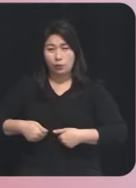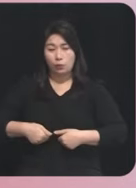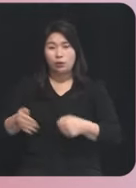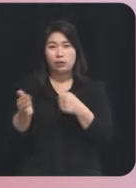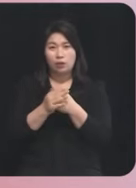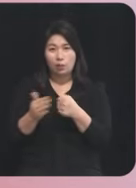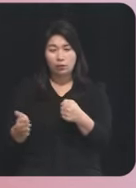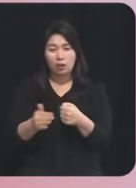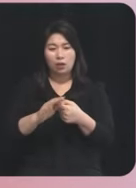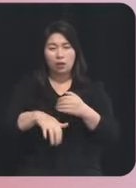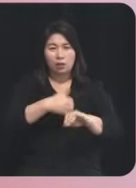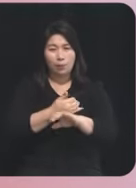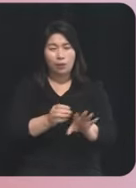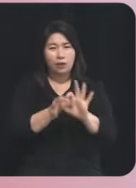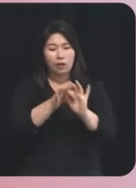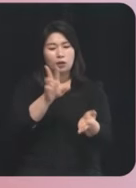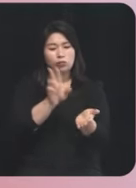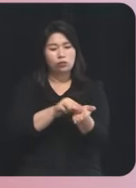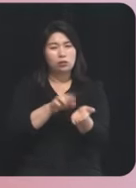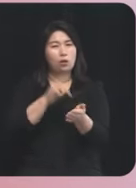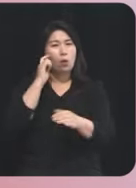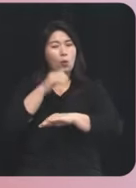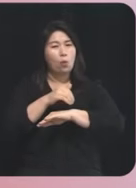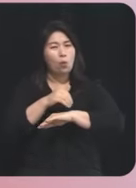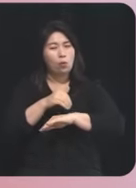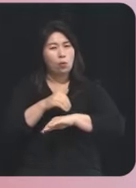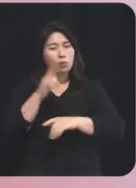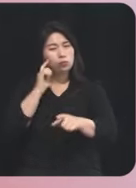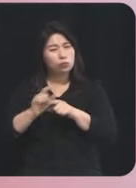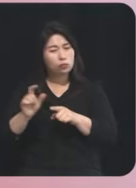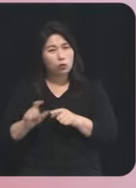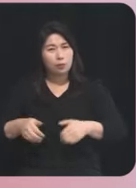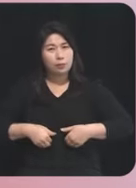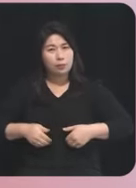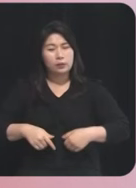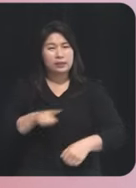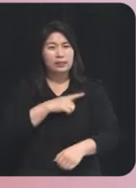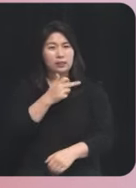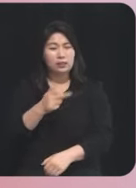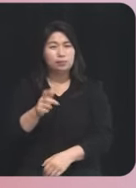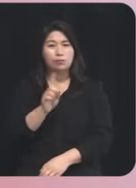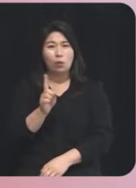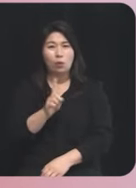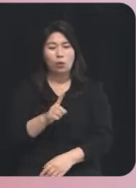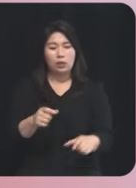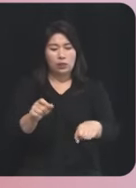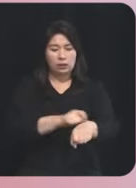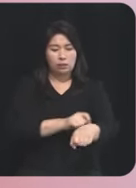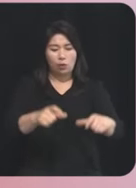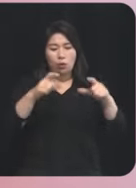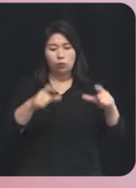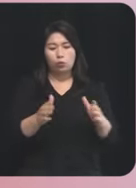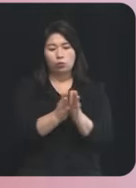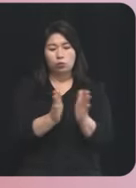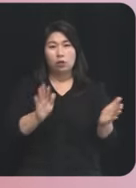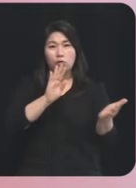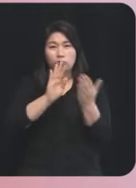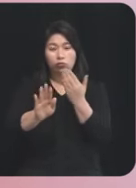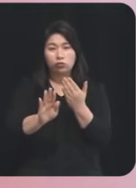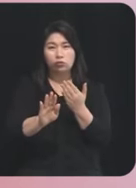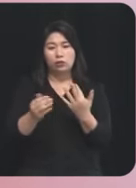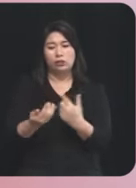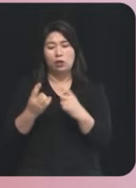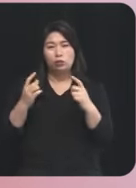점에서 개편에 따른 문제점을 고민해보지 않을 수 없는데요. 가장 큰 문제는 특별자치도 출범 시 함께